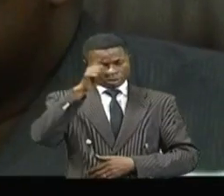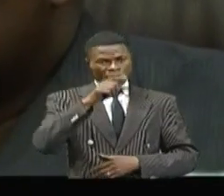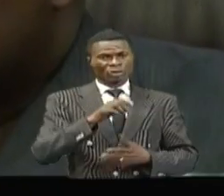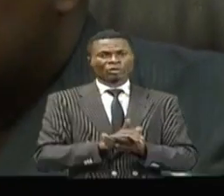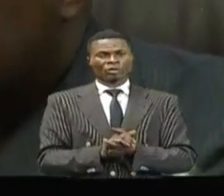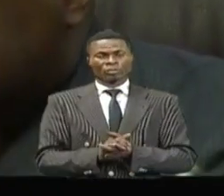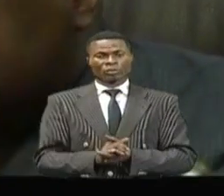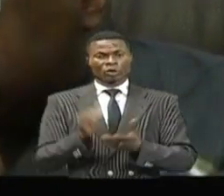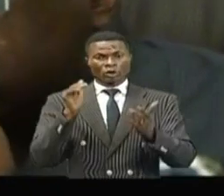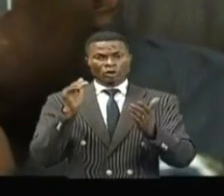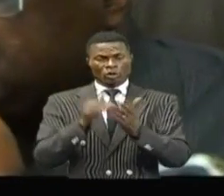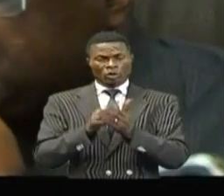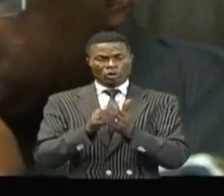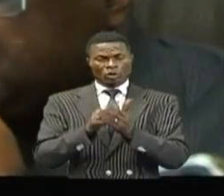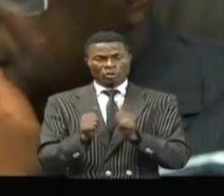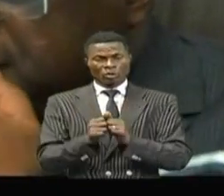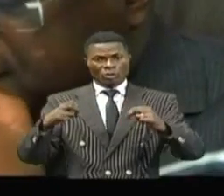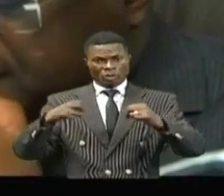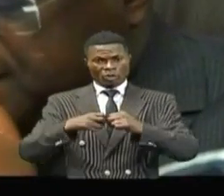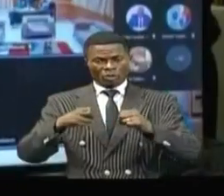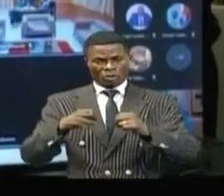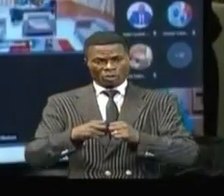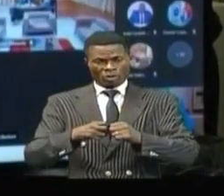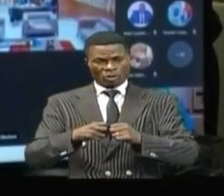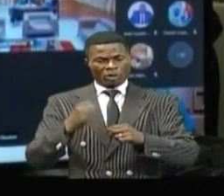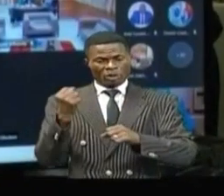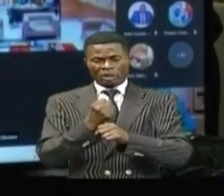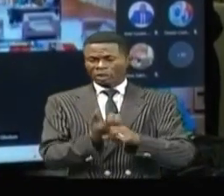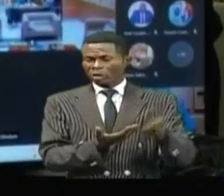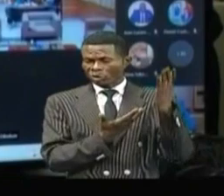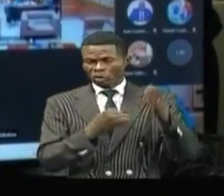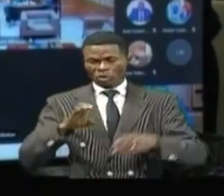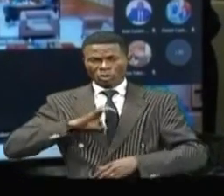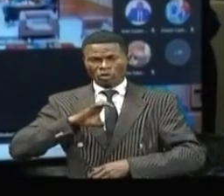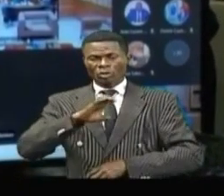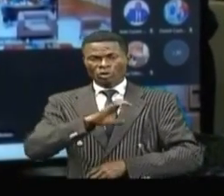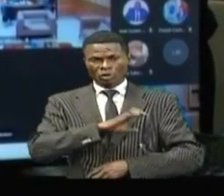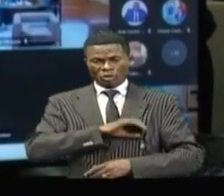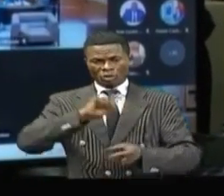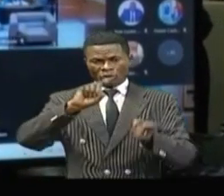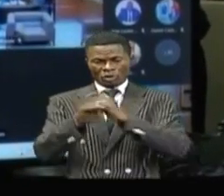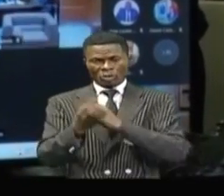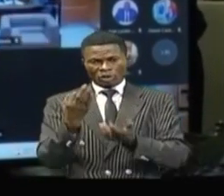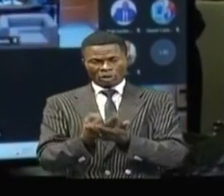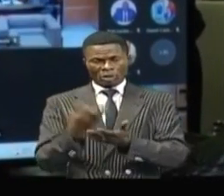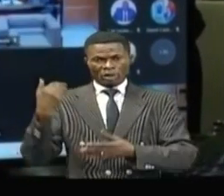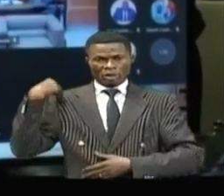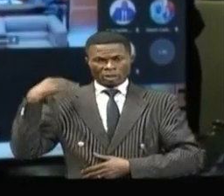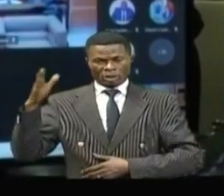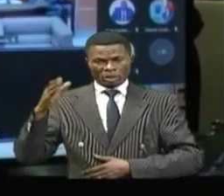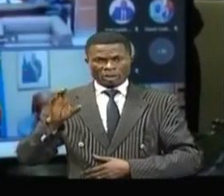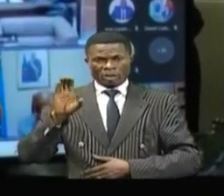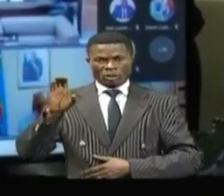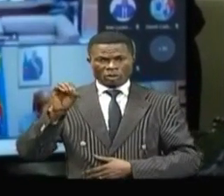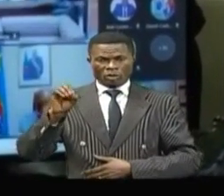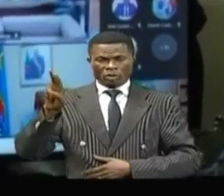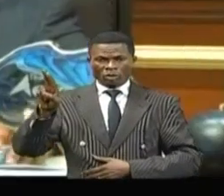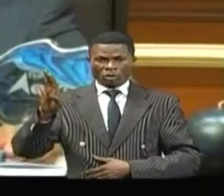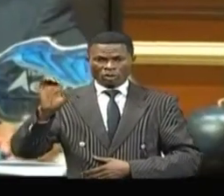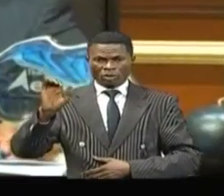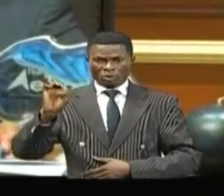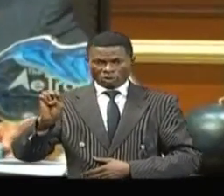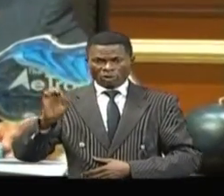Au regard du rôle central que joue le comité d'orientation de la réforme de finances publiques, COREF, dans la coordination